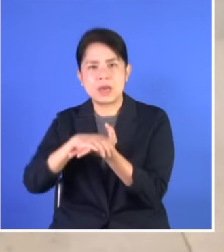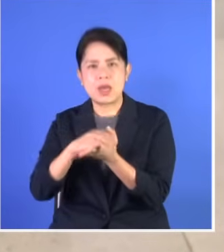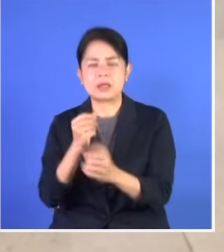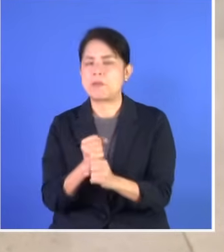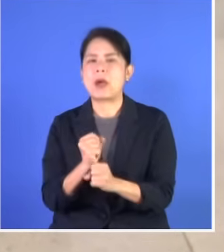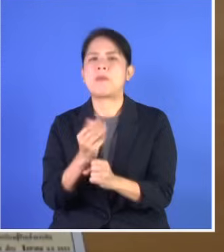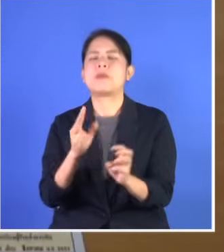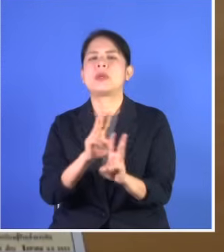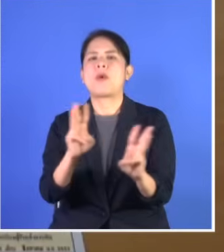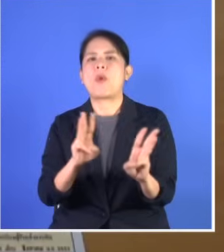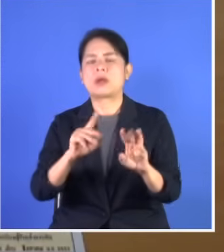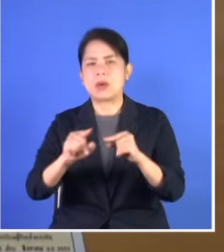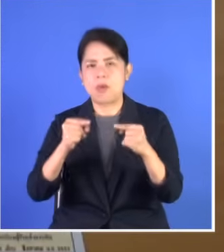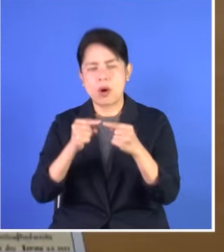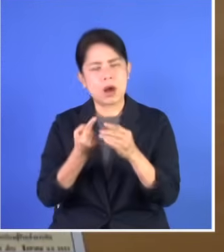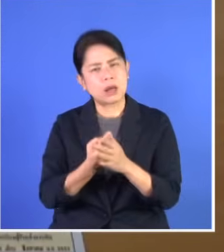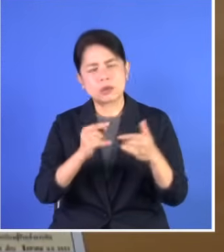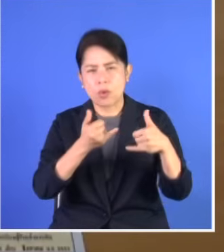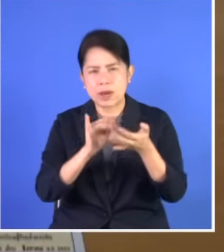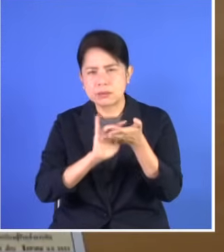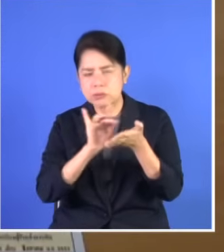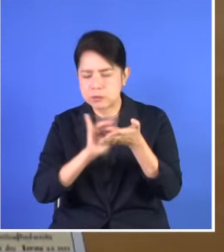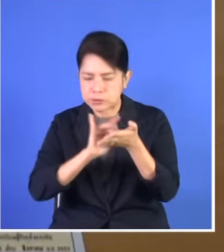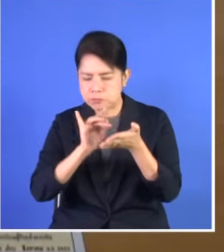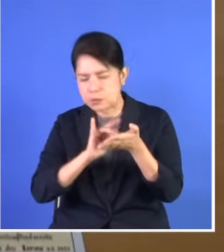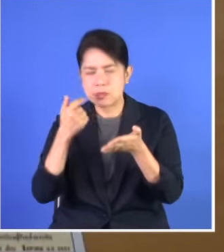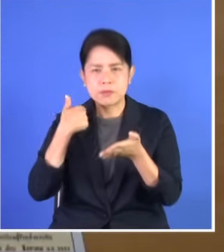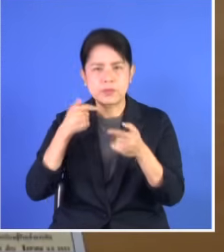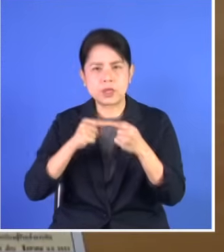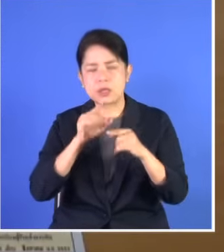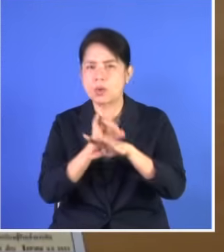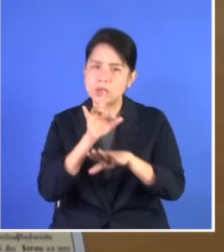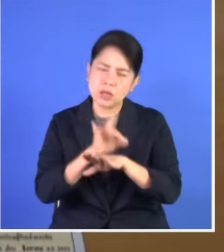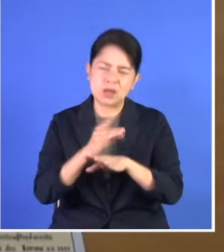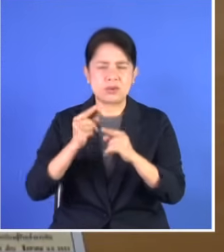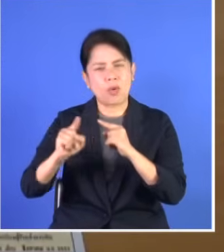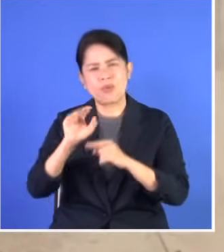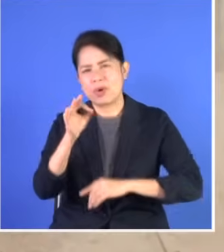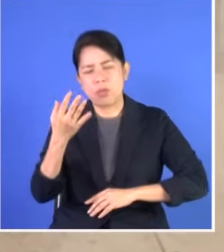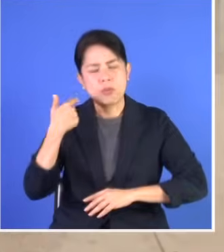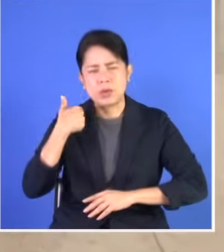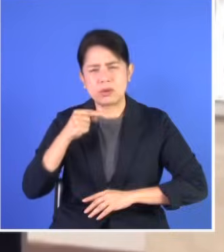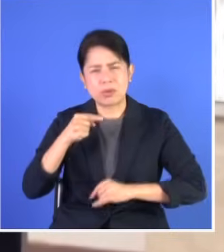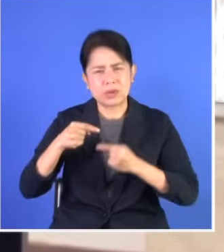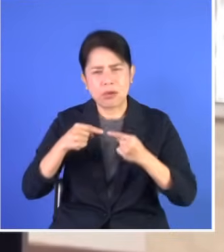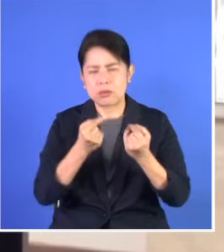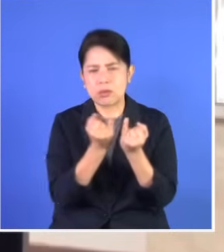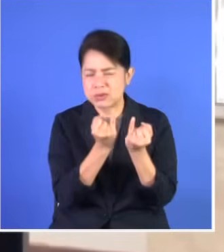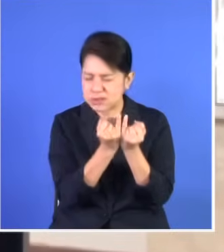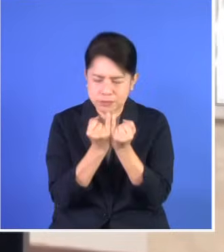นี่ยติดโลกออนไลน์มากเลยติดเกมนะฮะไม่ว่าจะเป็น Facebook TikTok ได้ติดมากเลยผู้เป็นผัวก็เตือนนะ